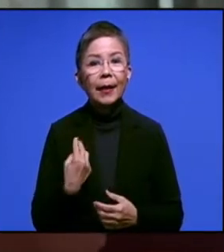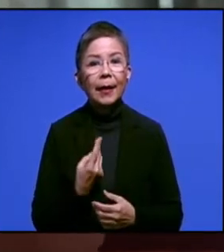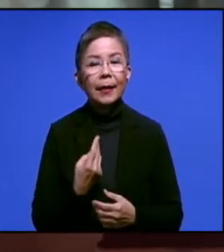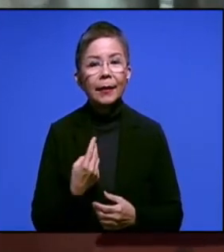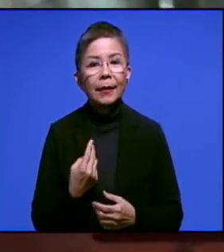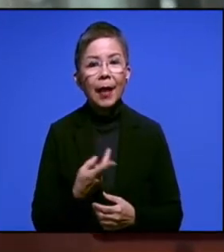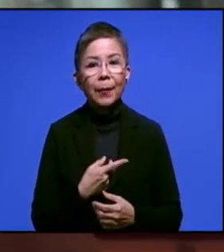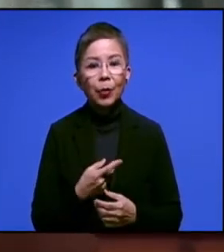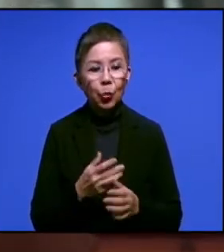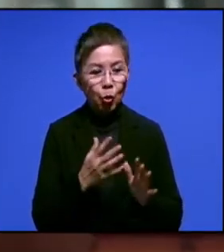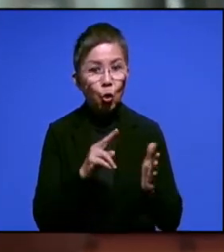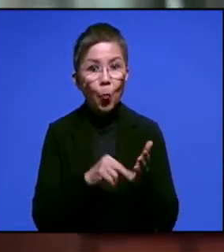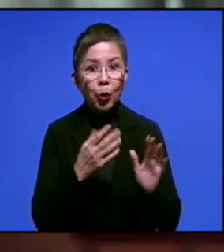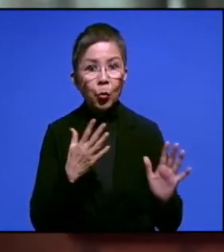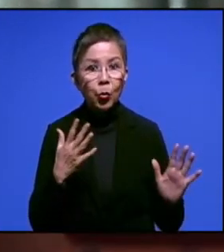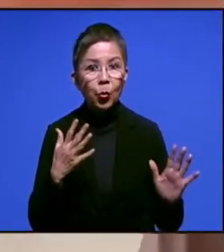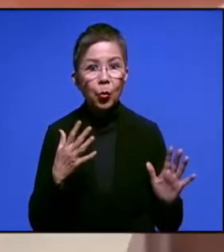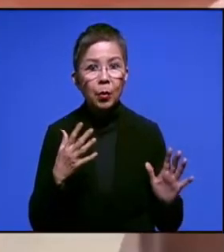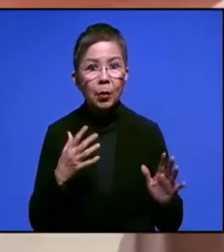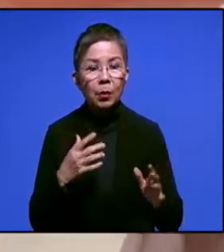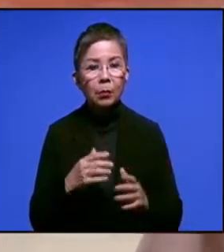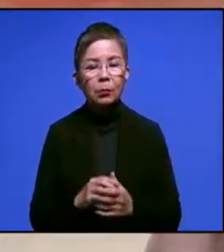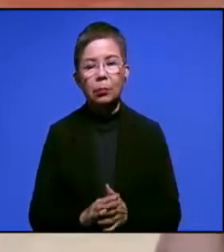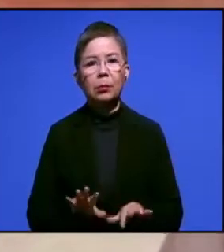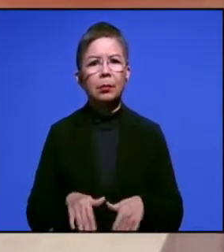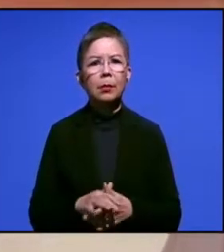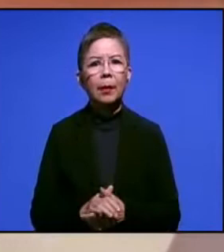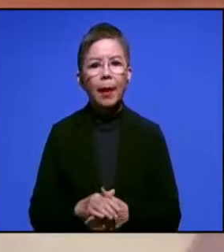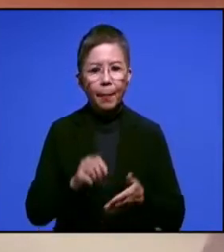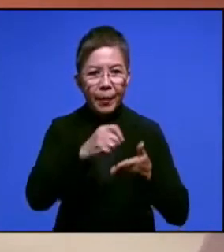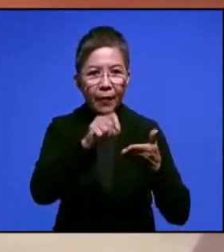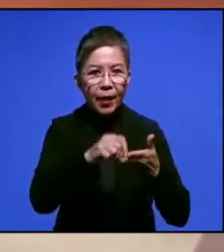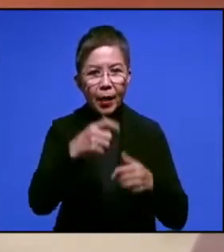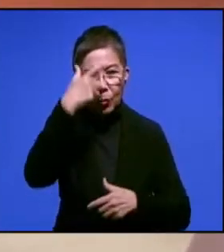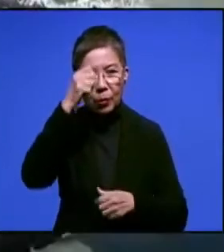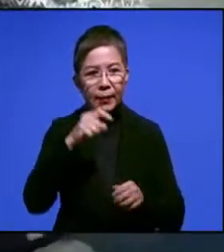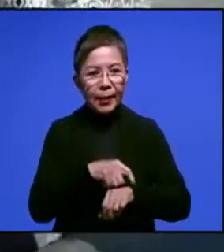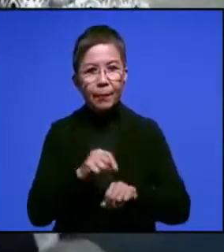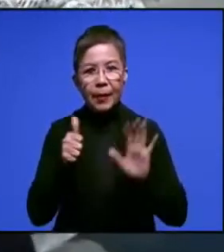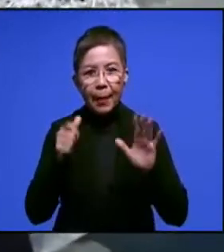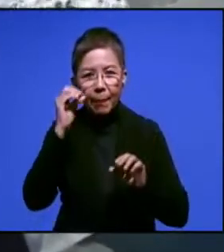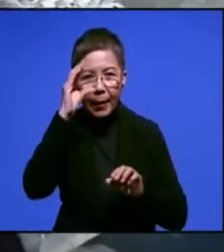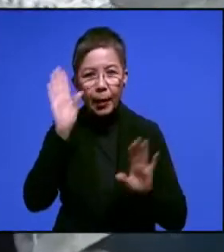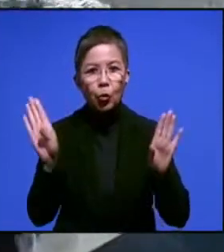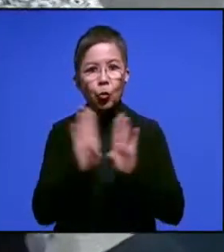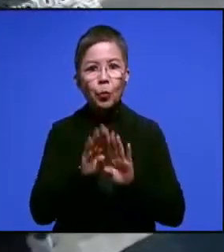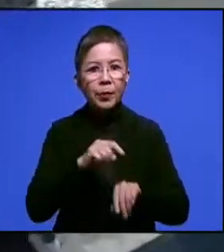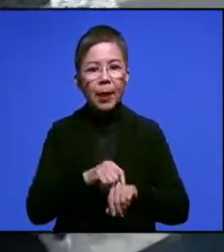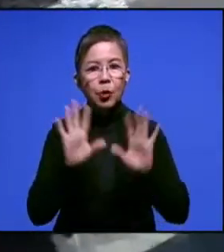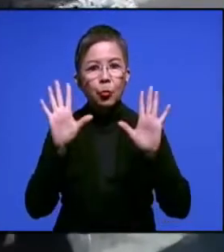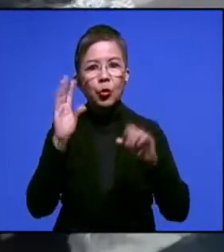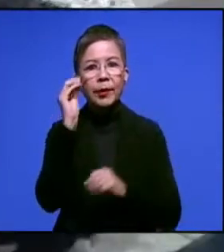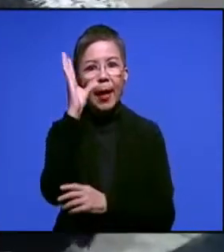nomor antrian tersebut adalah tidak berlakunya greget pendaftaran pasien dibuka pada pukul enam pagi dan ditutup pada pukul